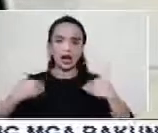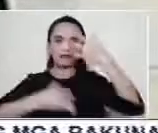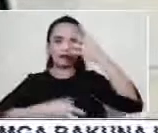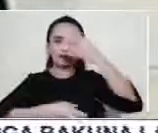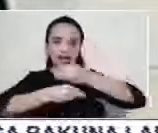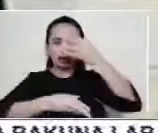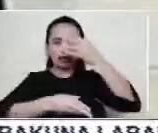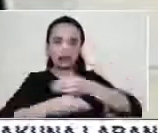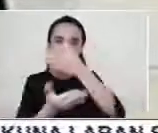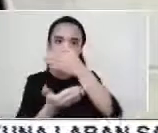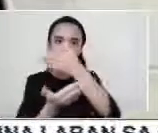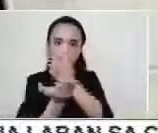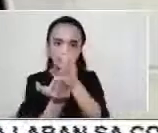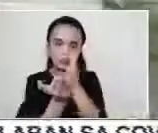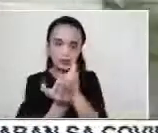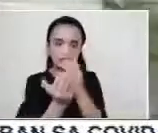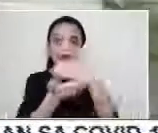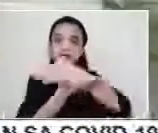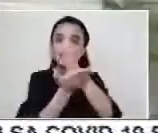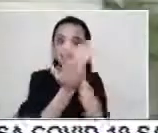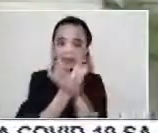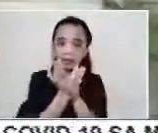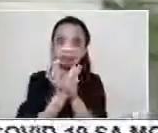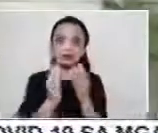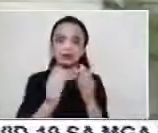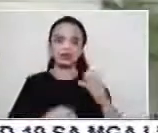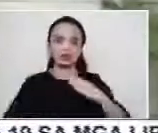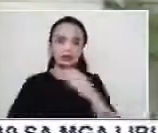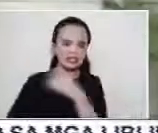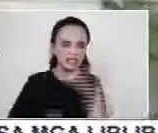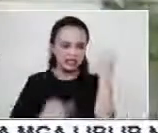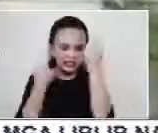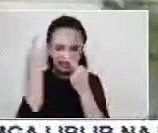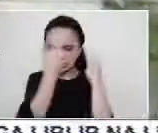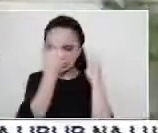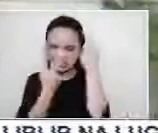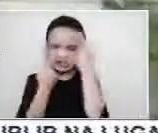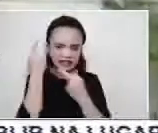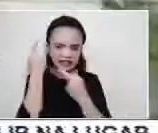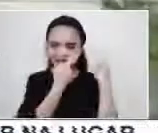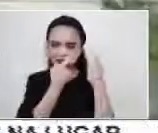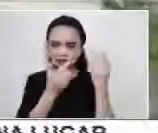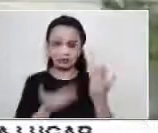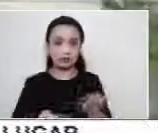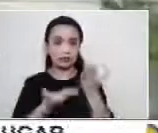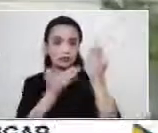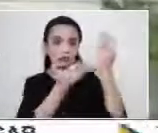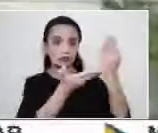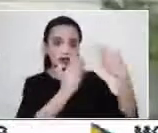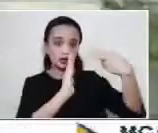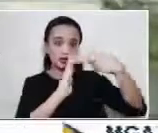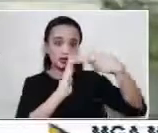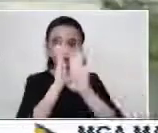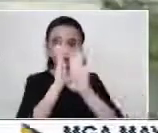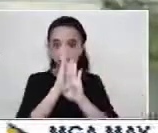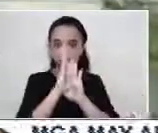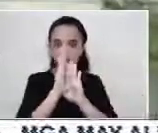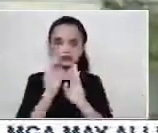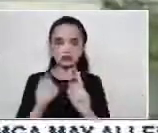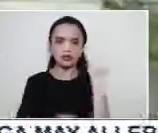At tinahayaan na naman nating mamayagpag ang mga Chinese dito sa ating